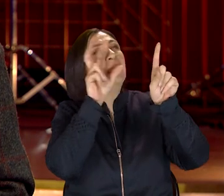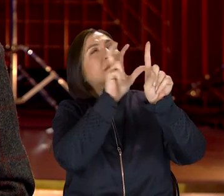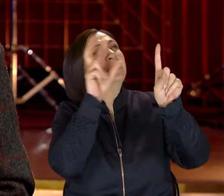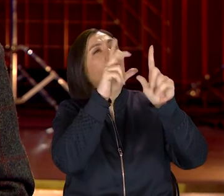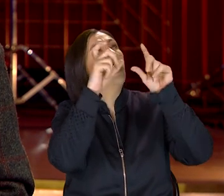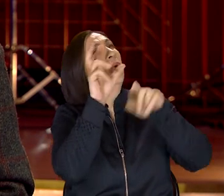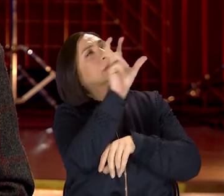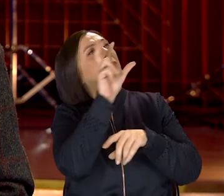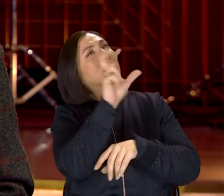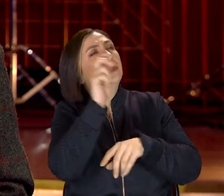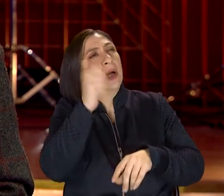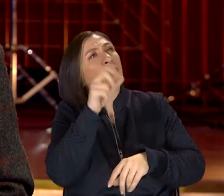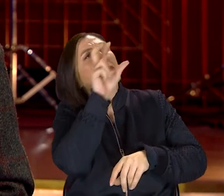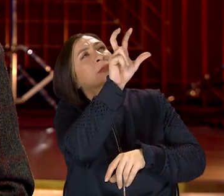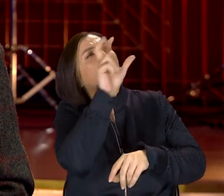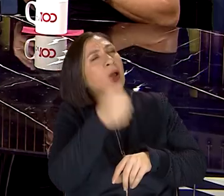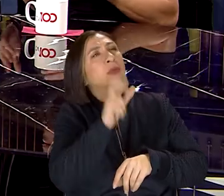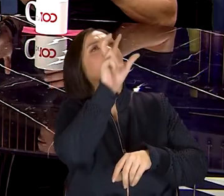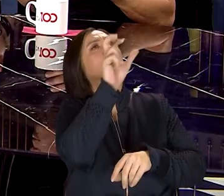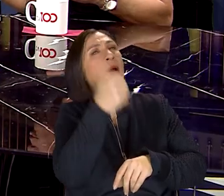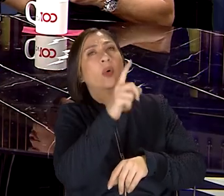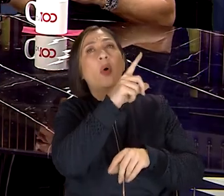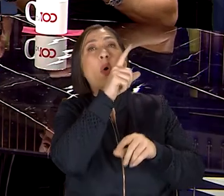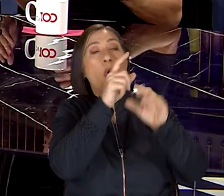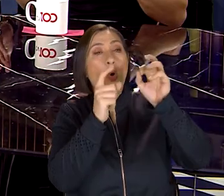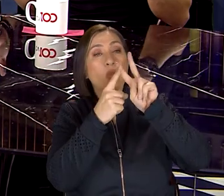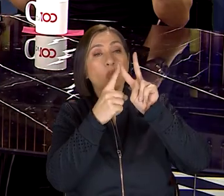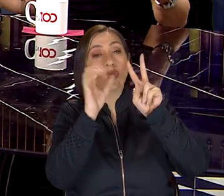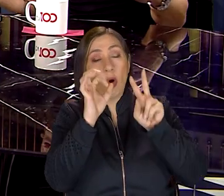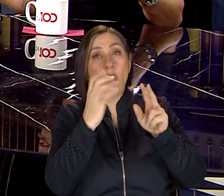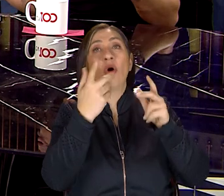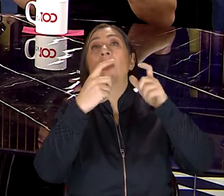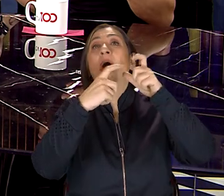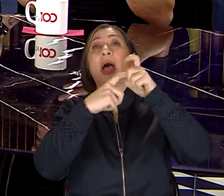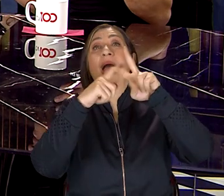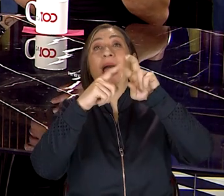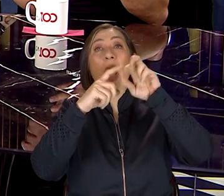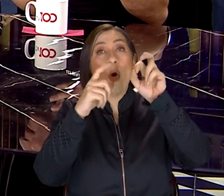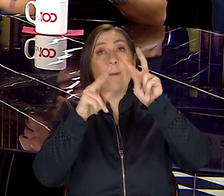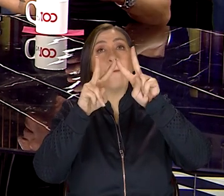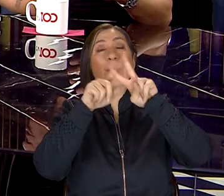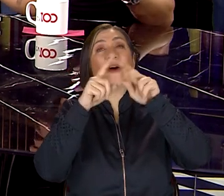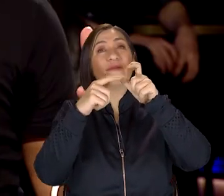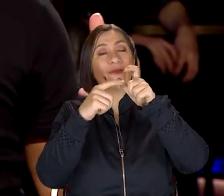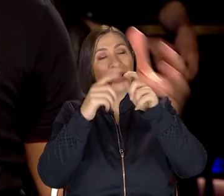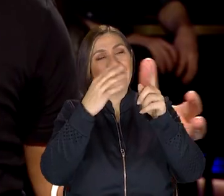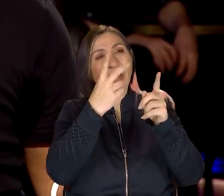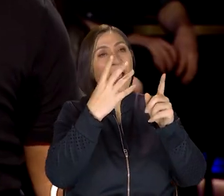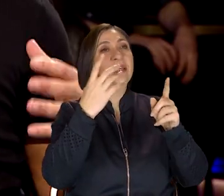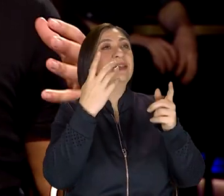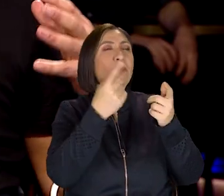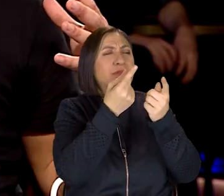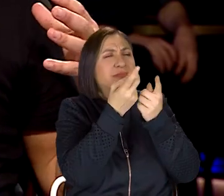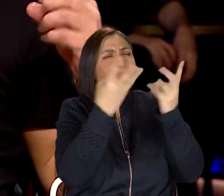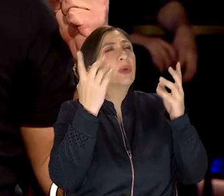Hani her gün bakıyorum o fotoğrafa, orada Onno Tunç'u görüyorum, Garo Mafyan'ı görüyorum, rahmetli Selçuk abi görüyorum, Uğur